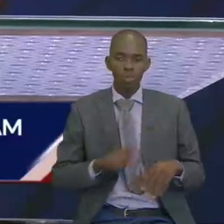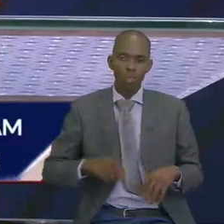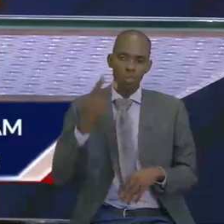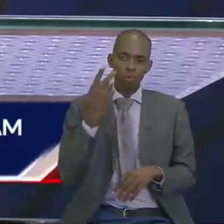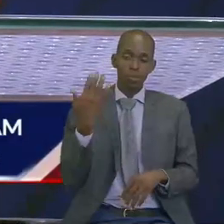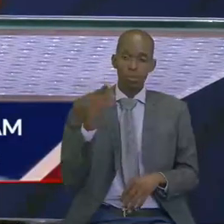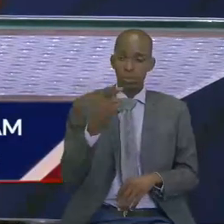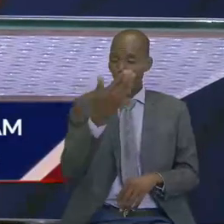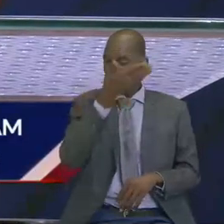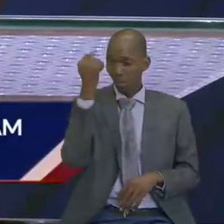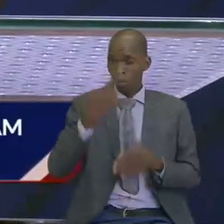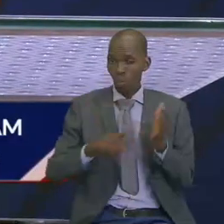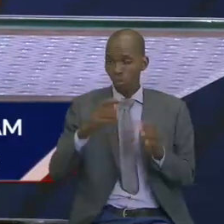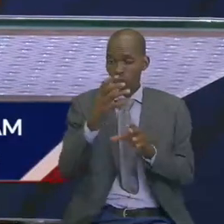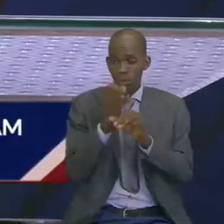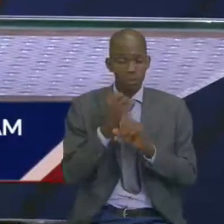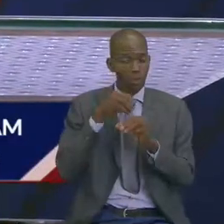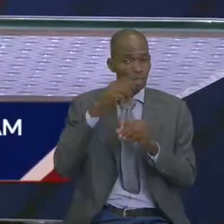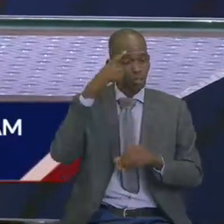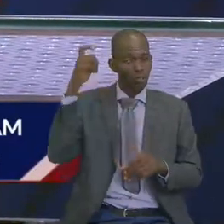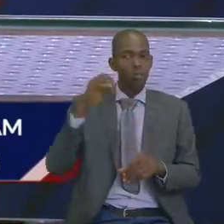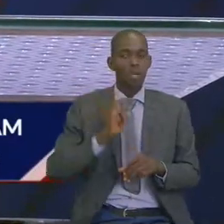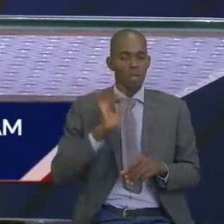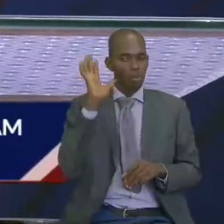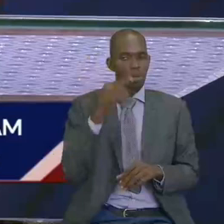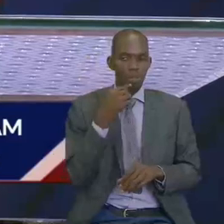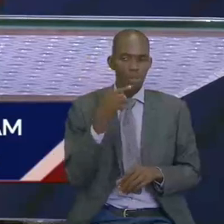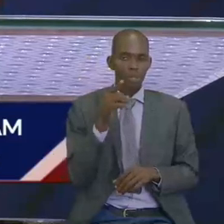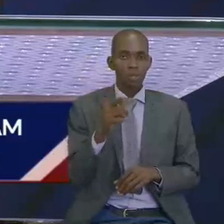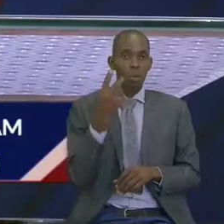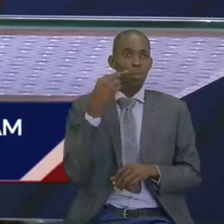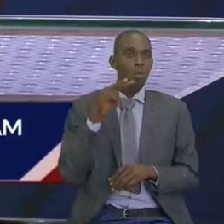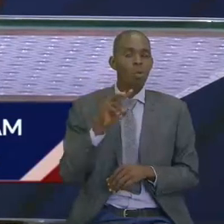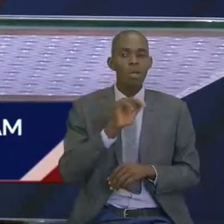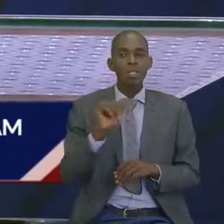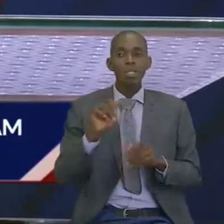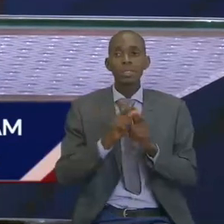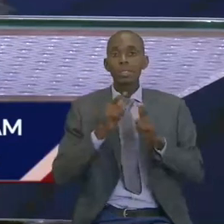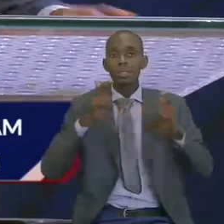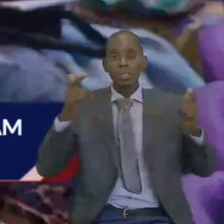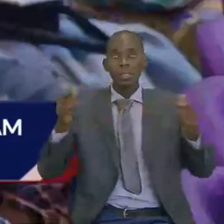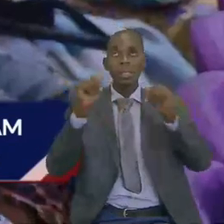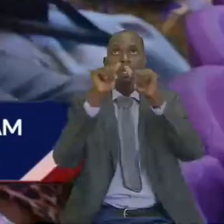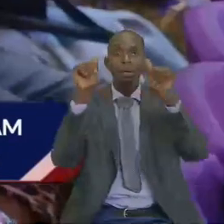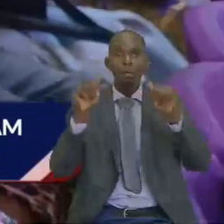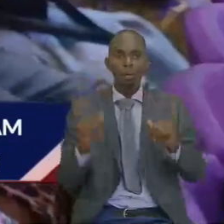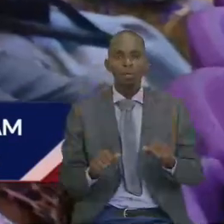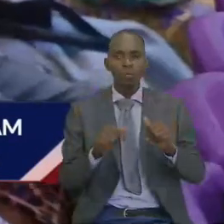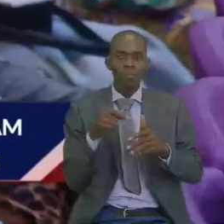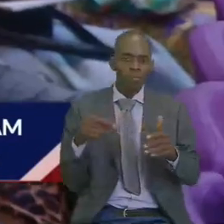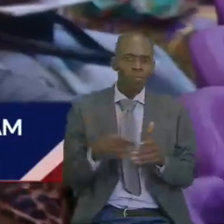tu as oublié. Et tu voyais une grande statue.